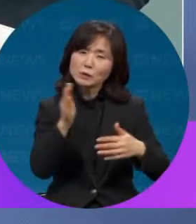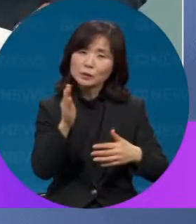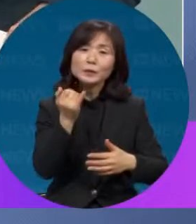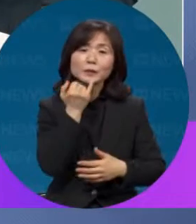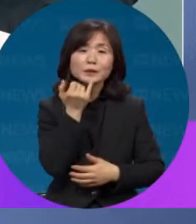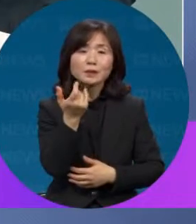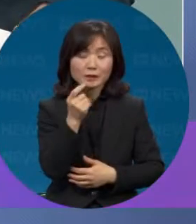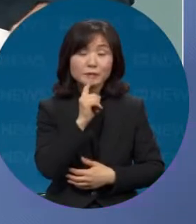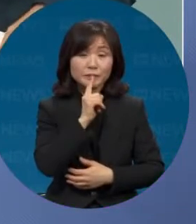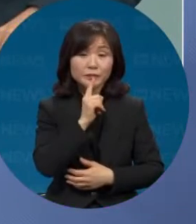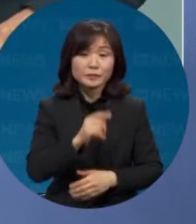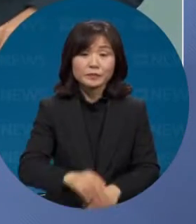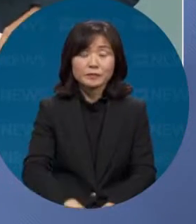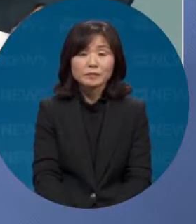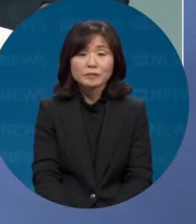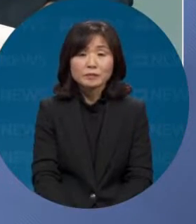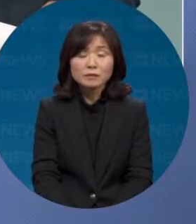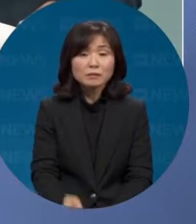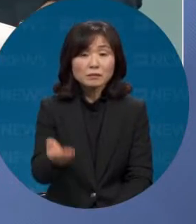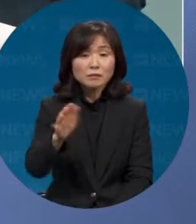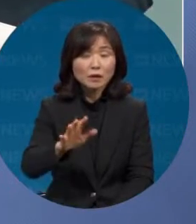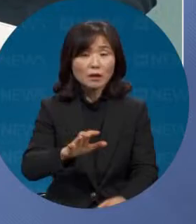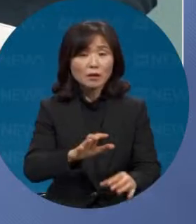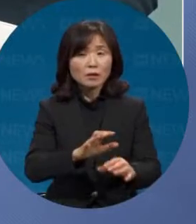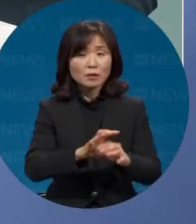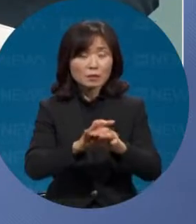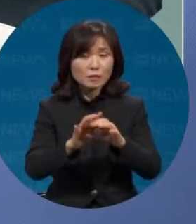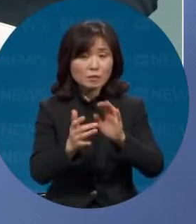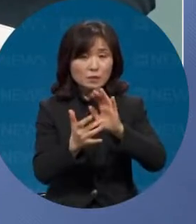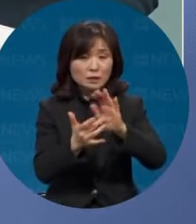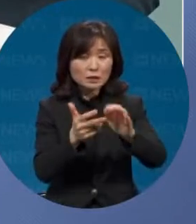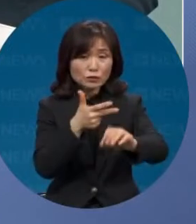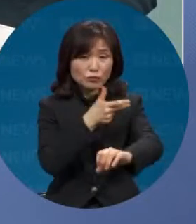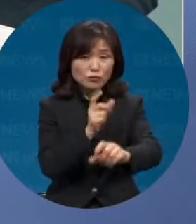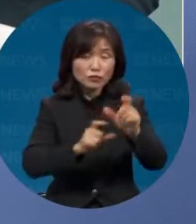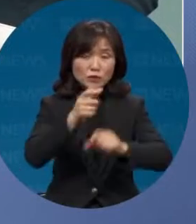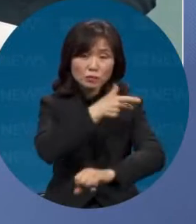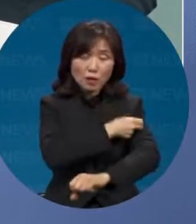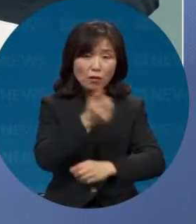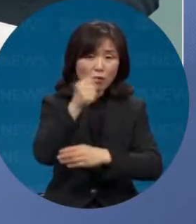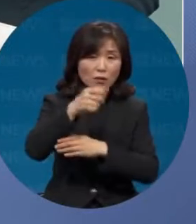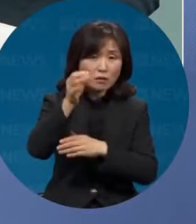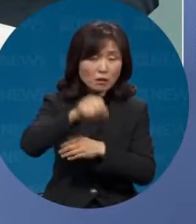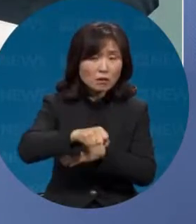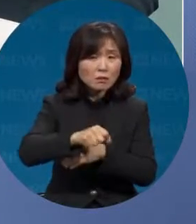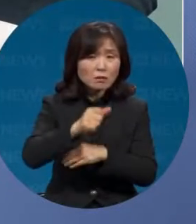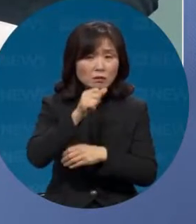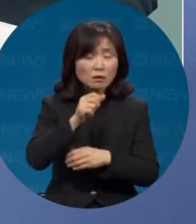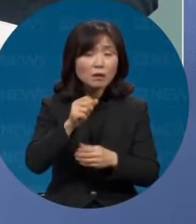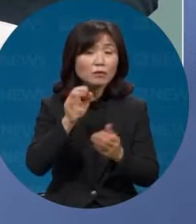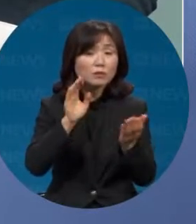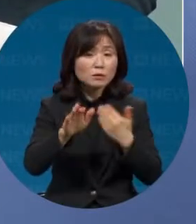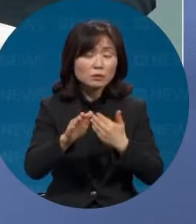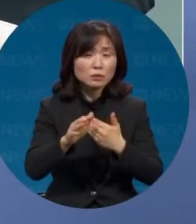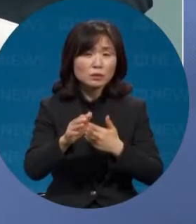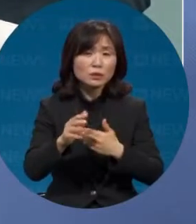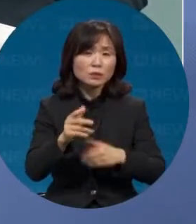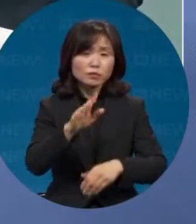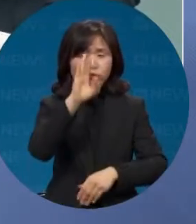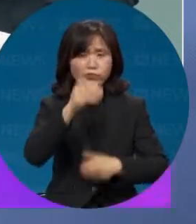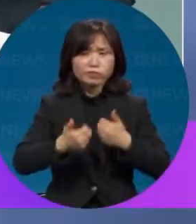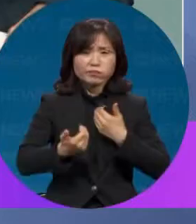소식통들은 전해왔습니다 하지만 백신 추가접종 허가 되더라도 부작용을 비롯한 백신 접종에 대한 피로감도